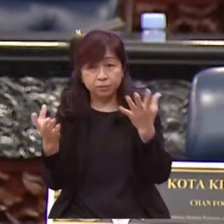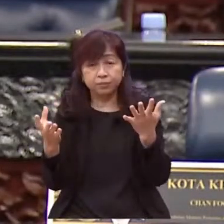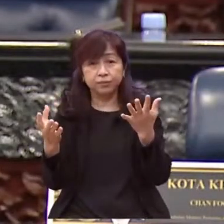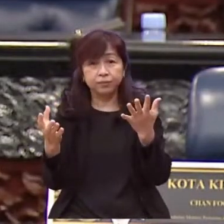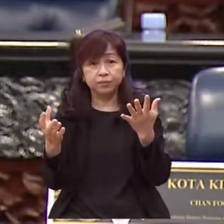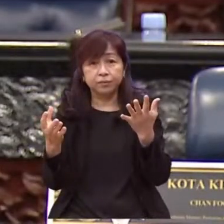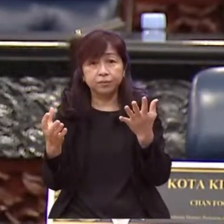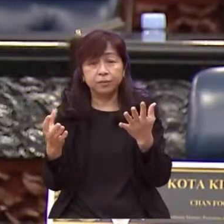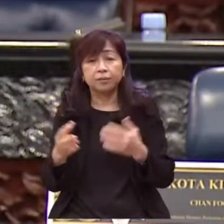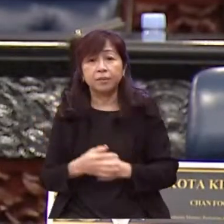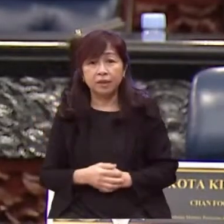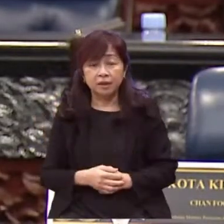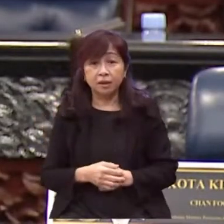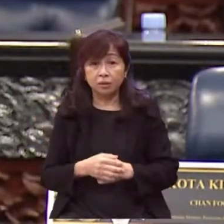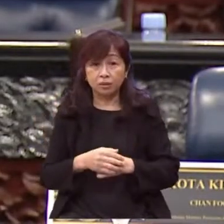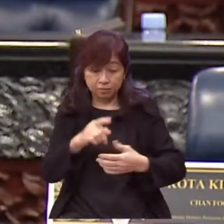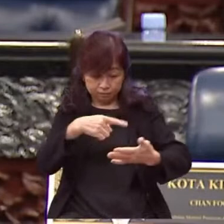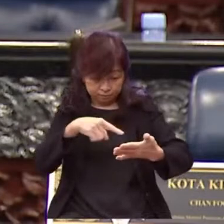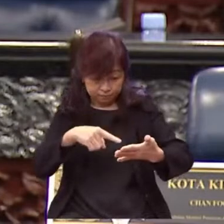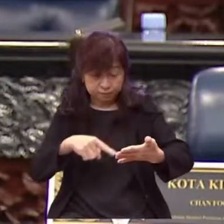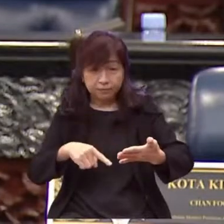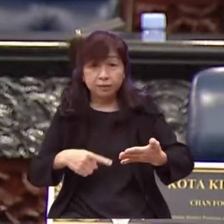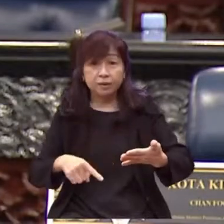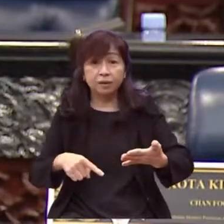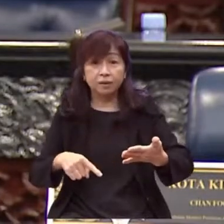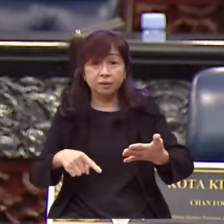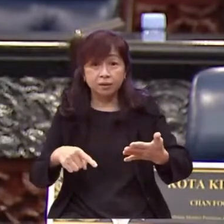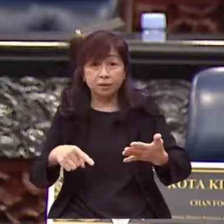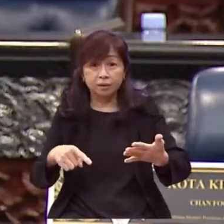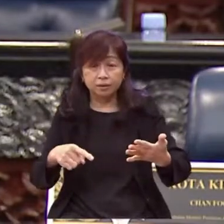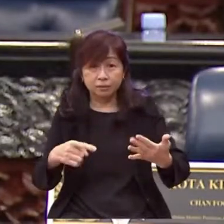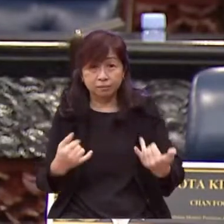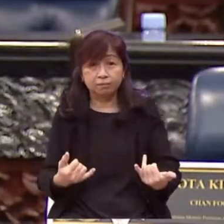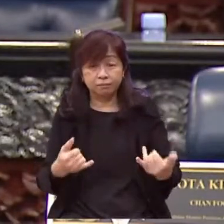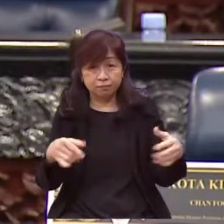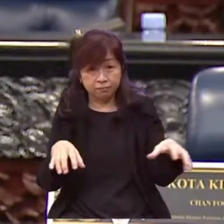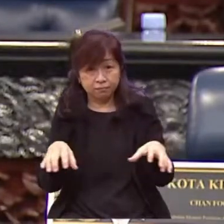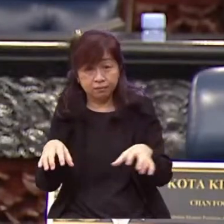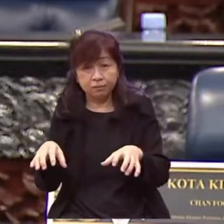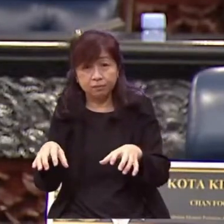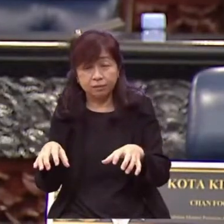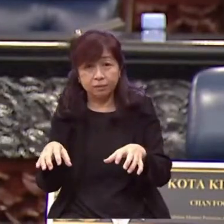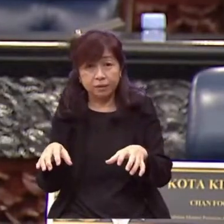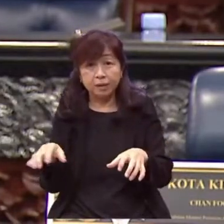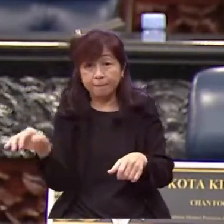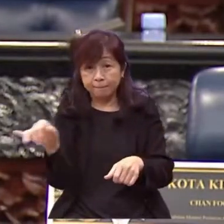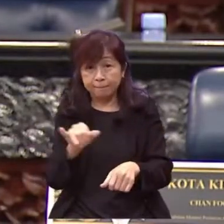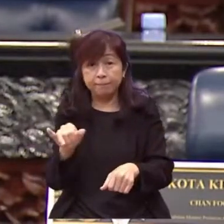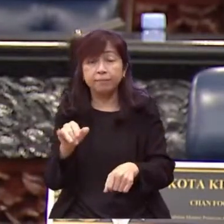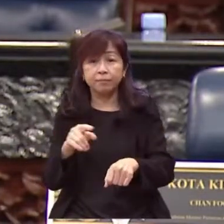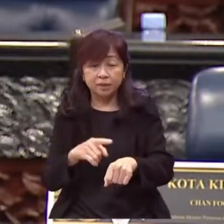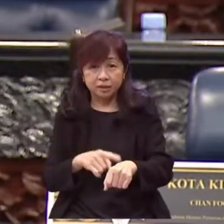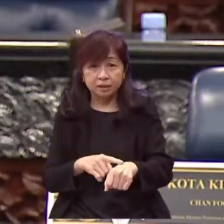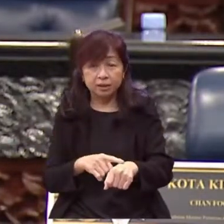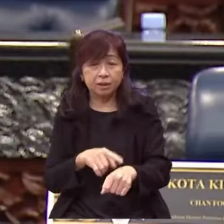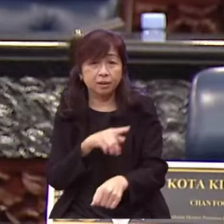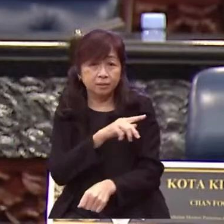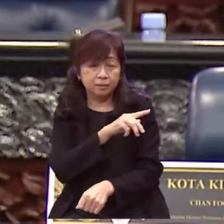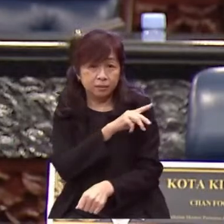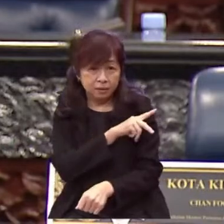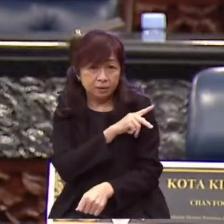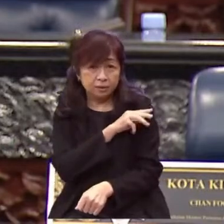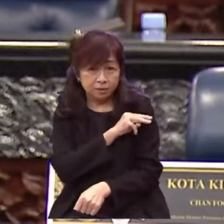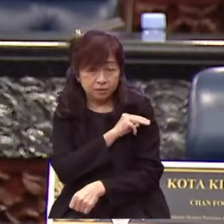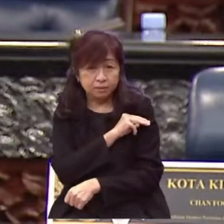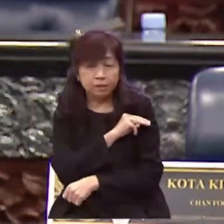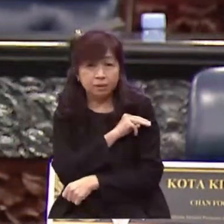sementara kajian itu akan dilaksanakan pada masa yang sama juga pihak Kementerian berharap